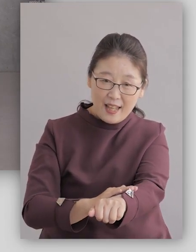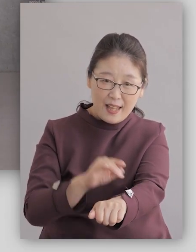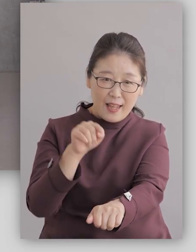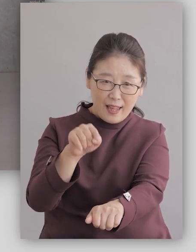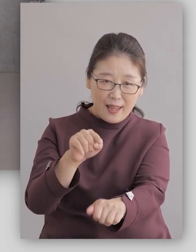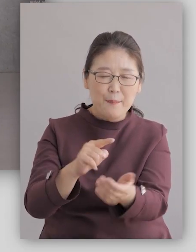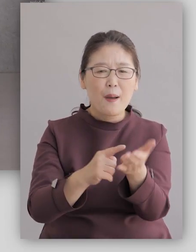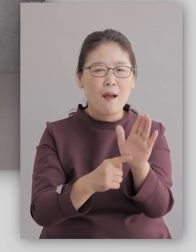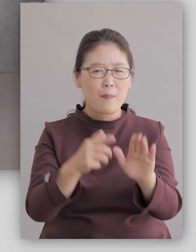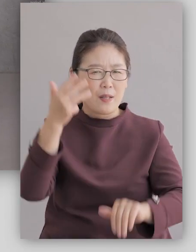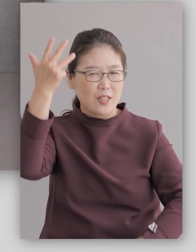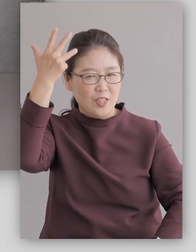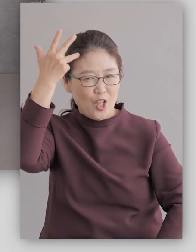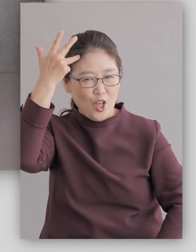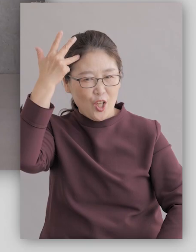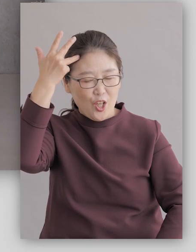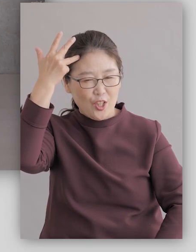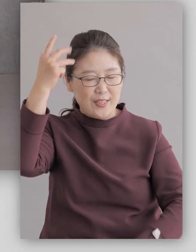이런 철학적인